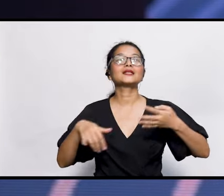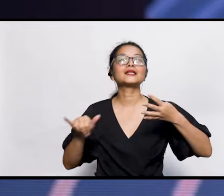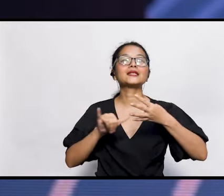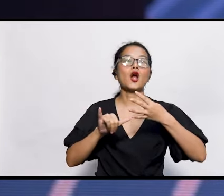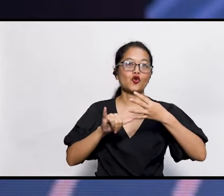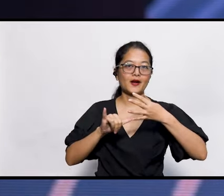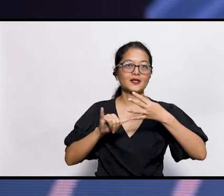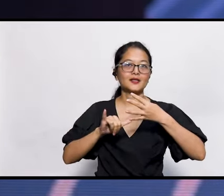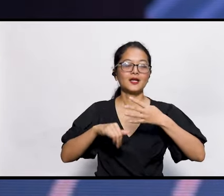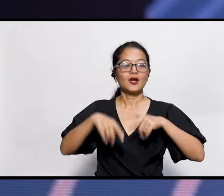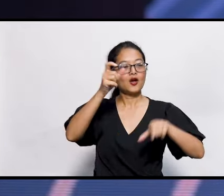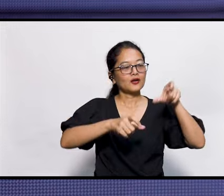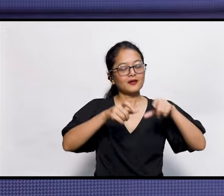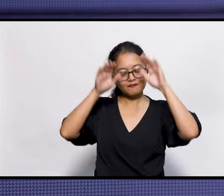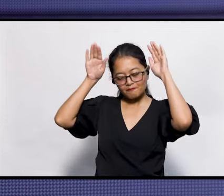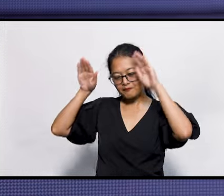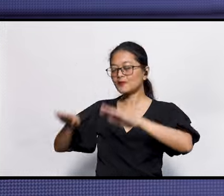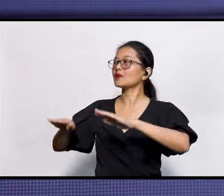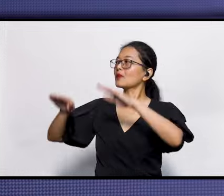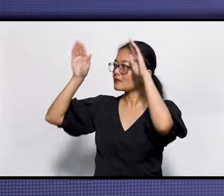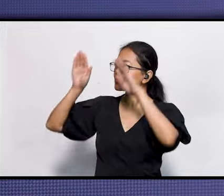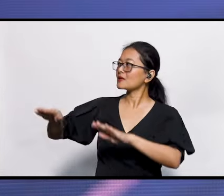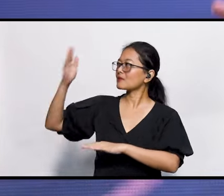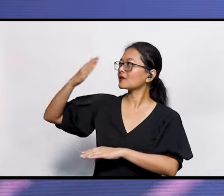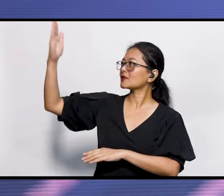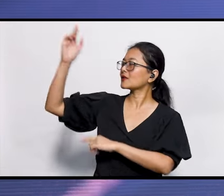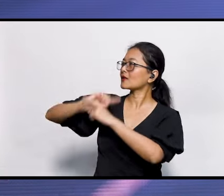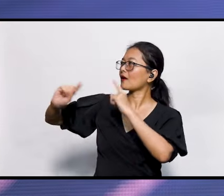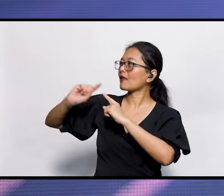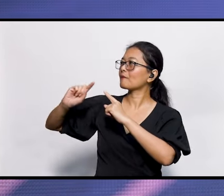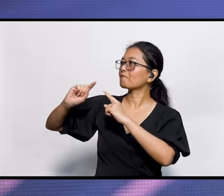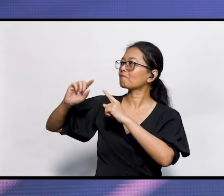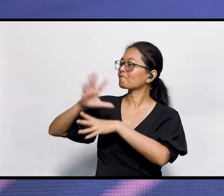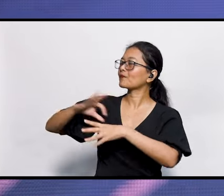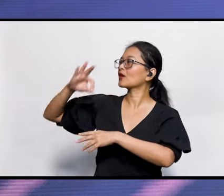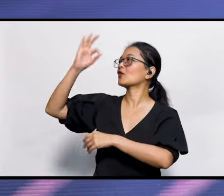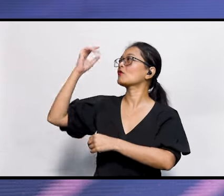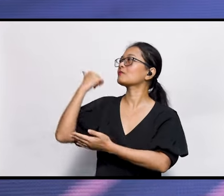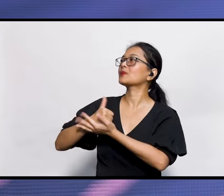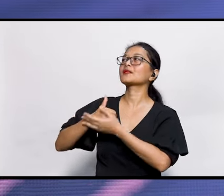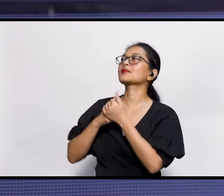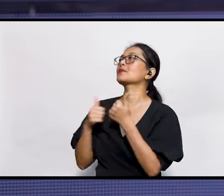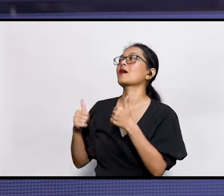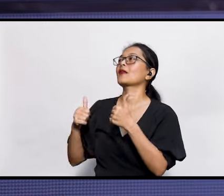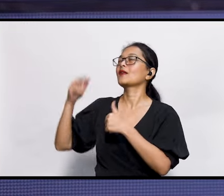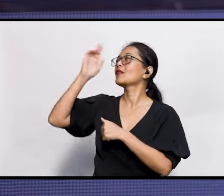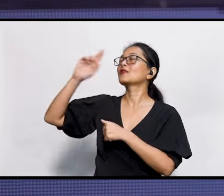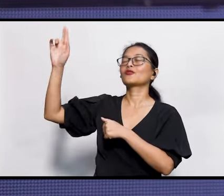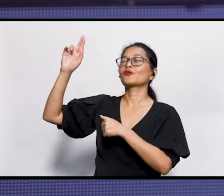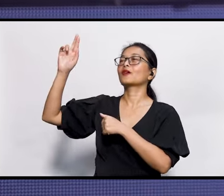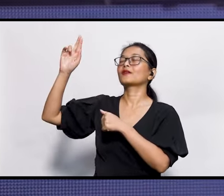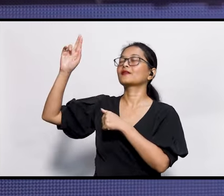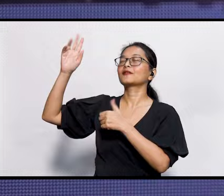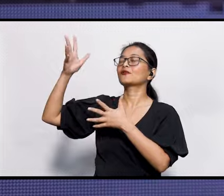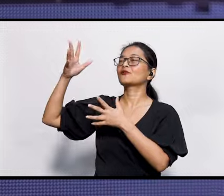penyembah-penyembah yang dapat menyembah dia dalam roh dan kebenaran God is searching in this last day a true